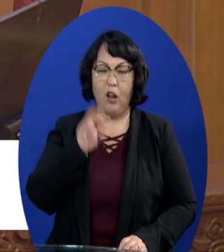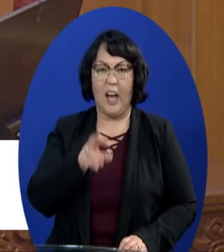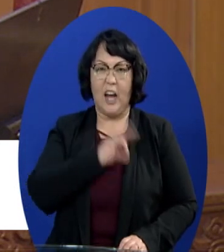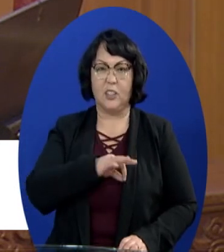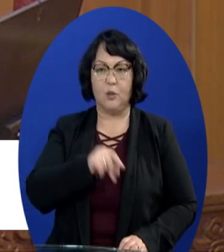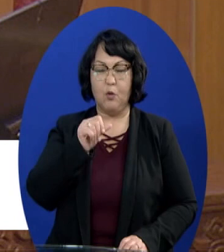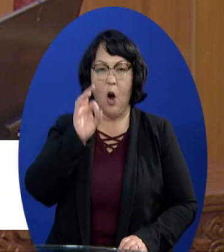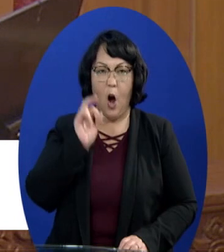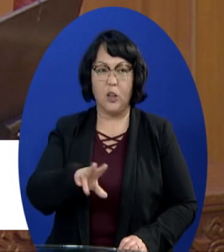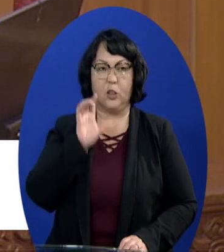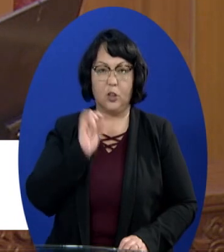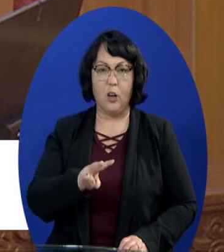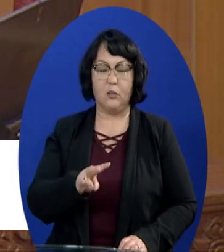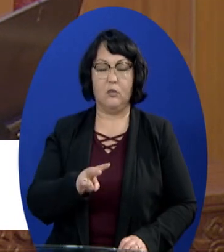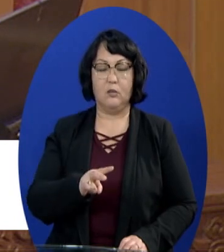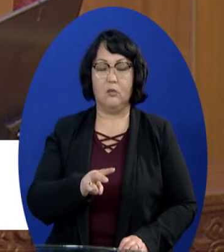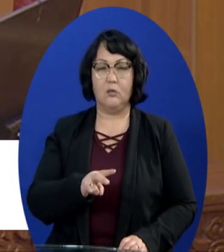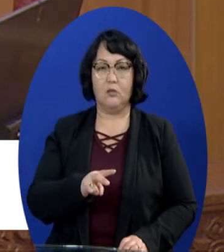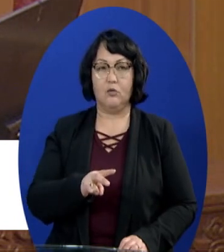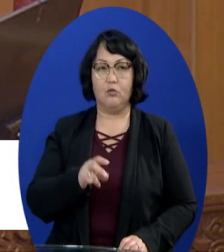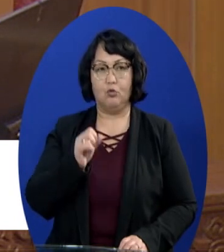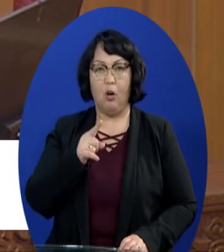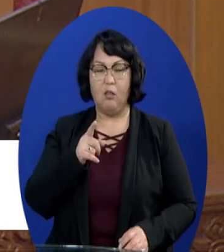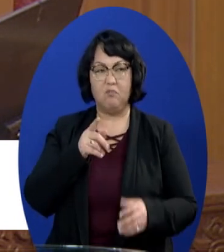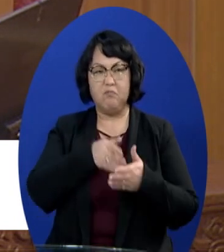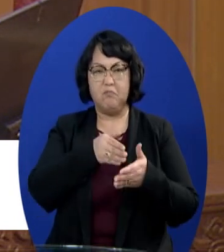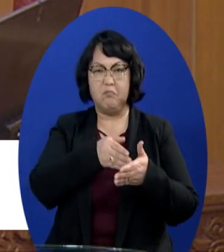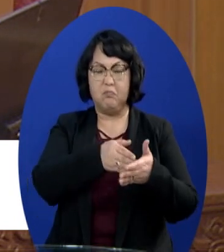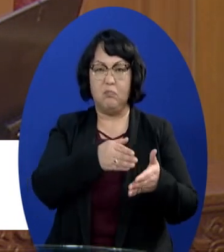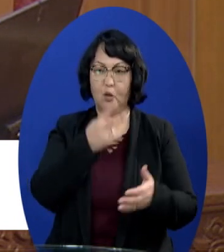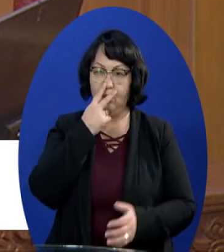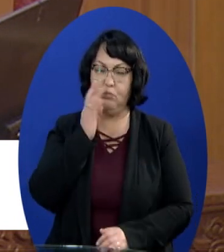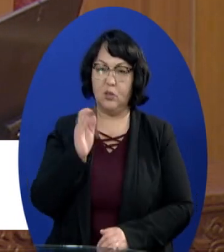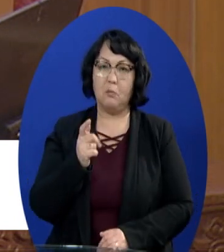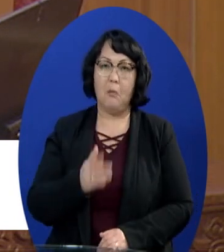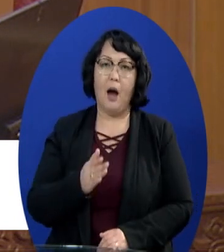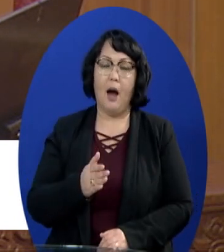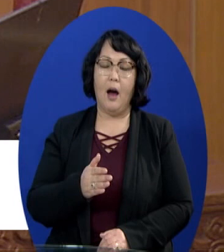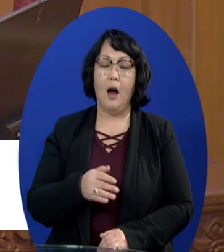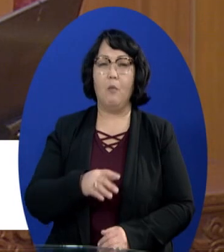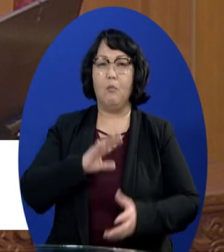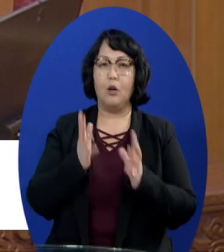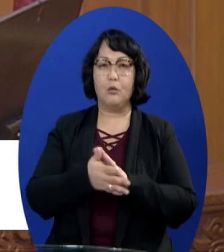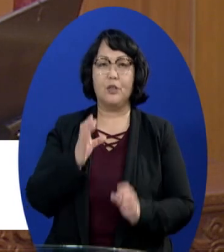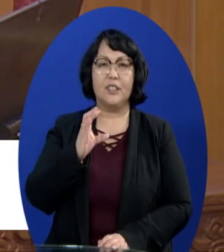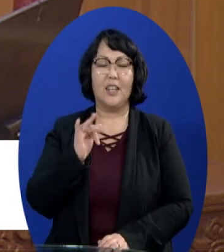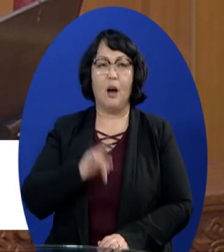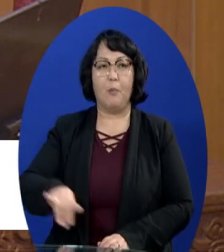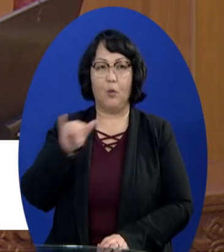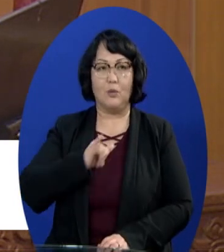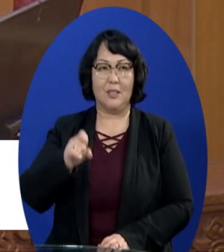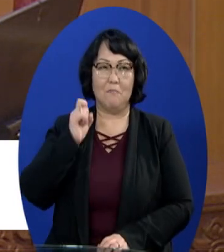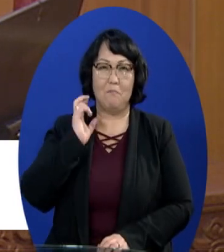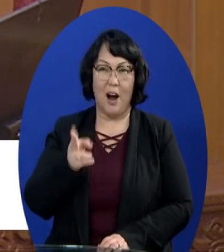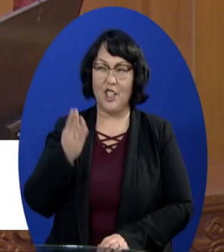гэд бас нэлээд темирхүү лобби яваад байгаа юм шиг байна. Гэвч бид нар Сингапурын банк шиг болох гэж